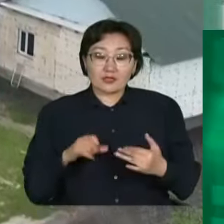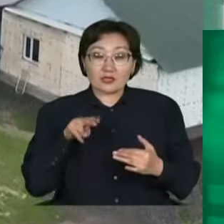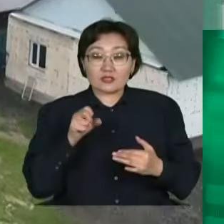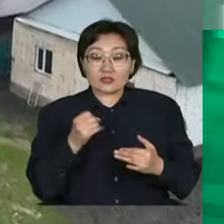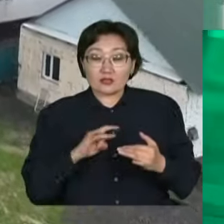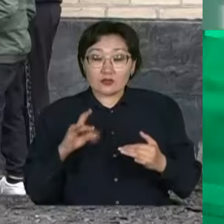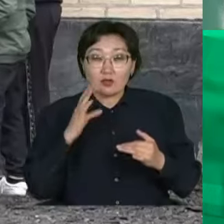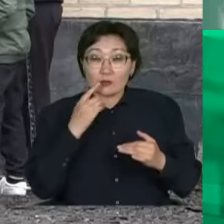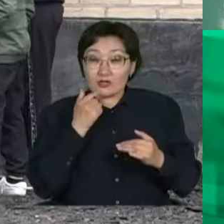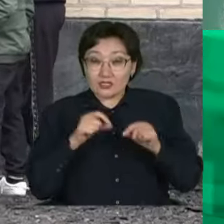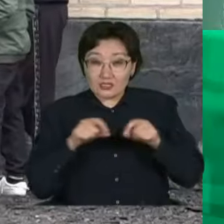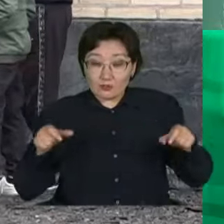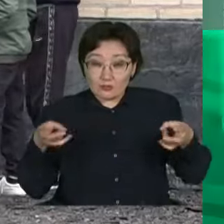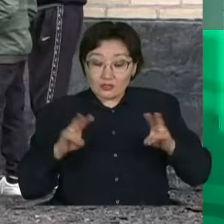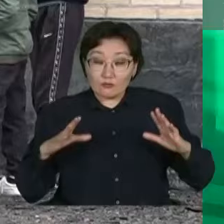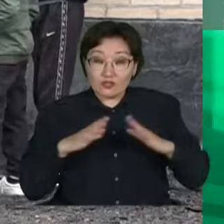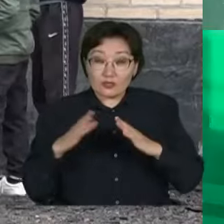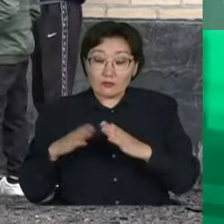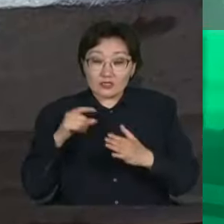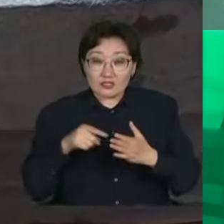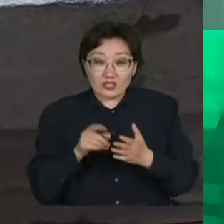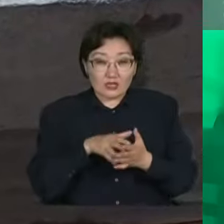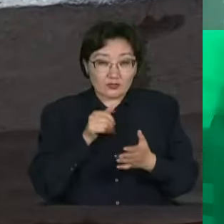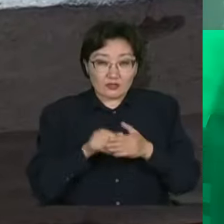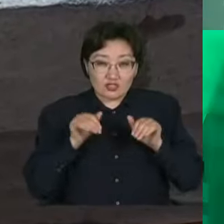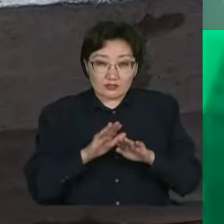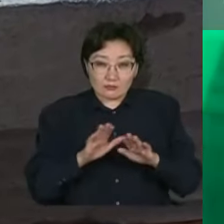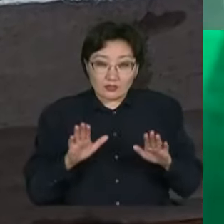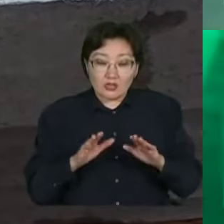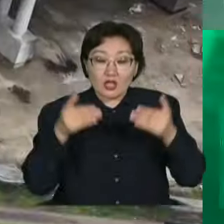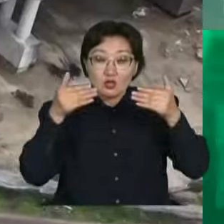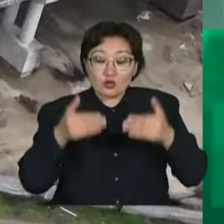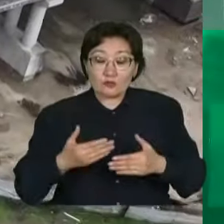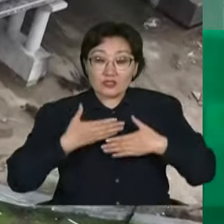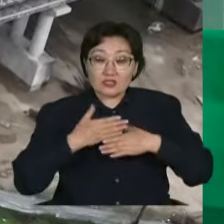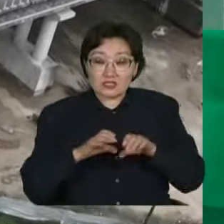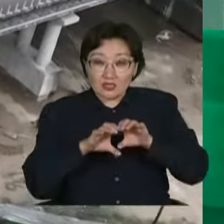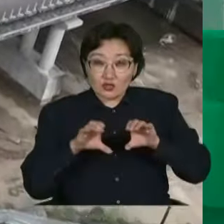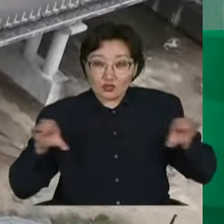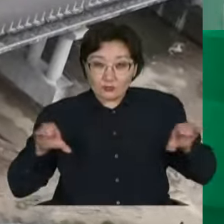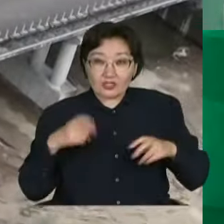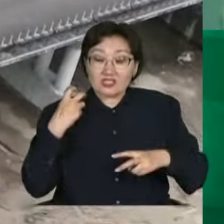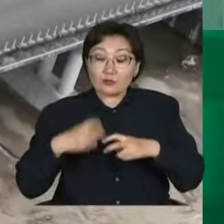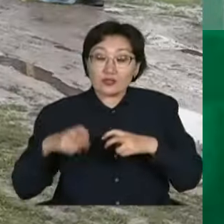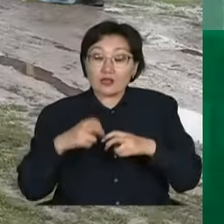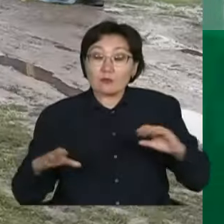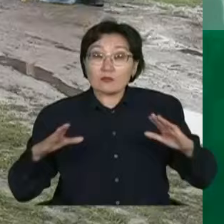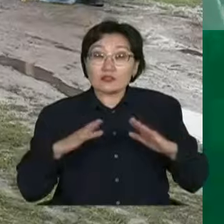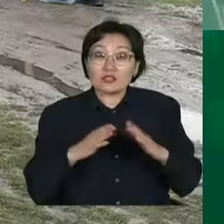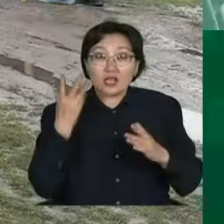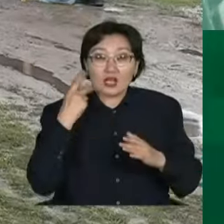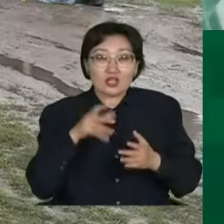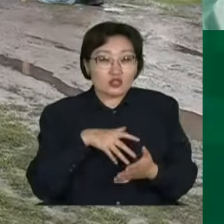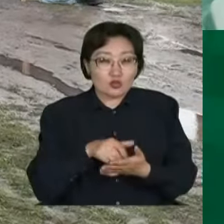Қарасайдағы қызыл сызықта қалып қойған үйлердің мәселесі әлі шешілер емес. Қабырғасы сөгіліп, іргетасы шөгіп жатқан баспаналар